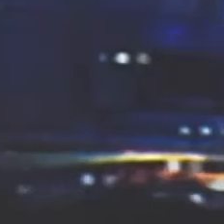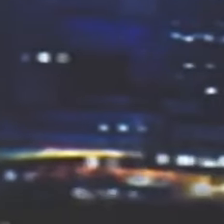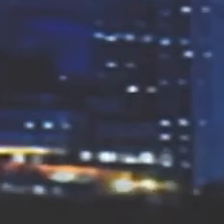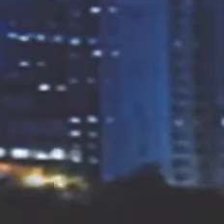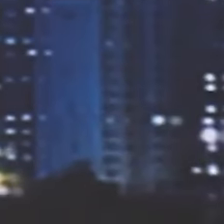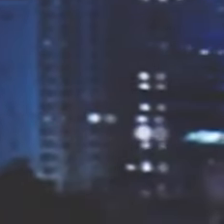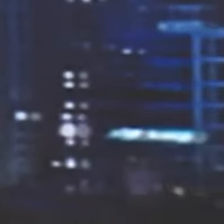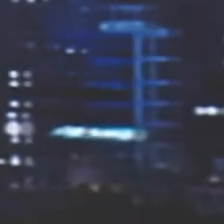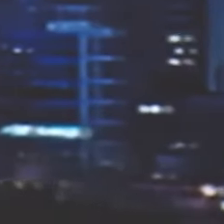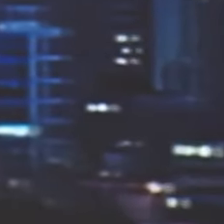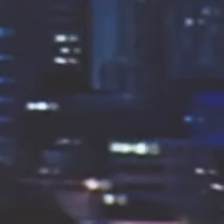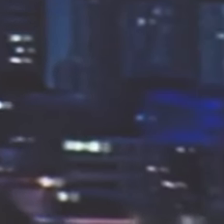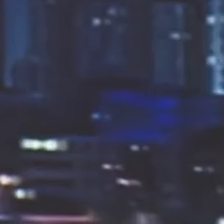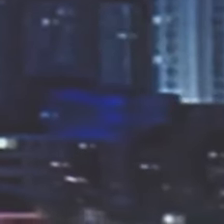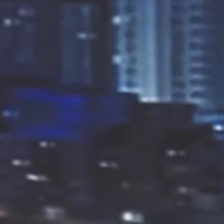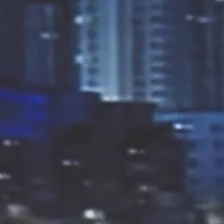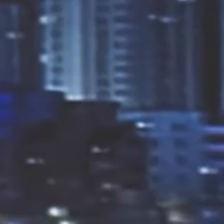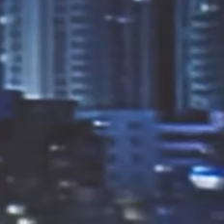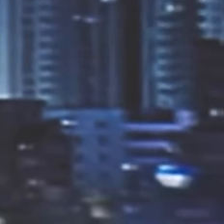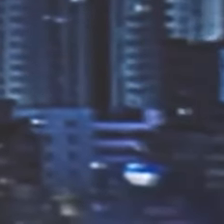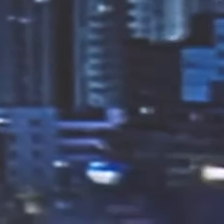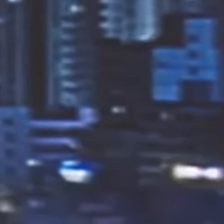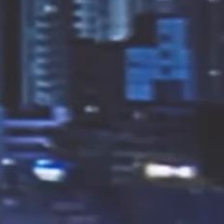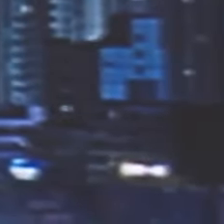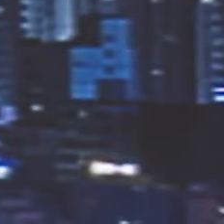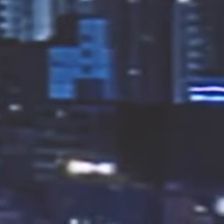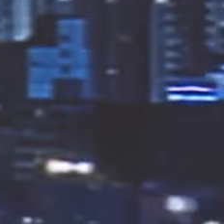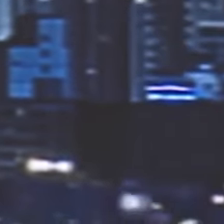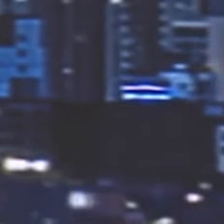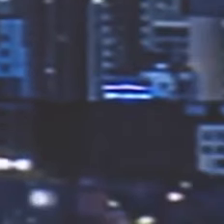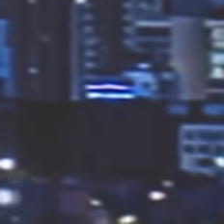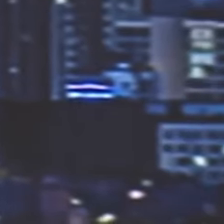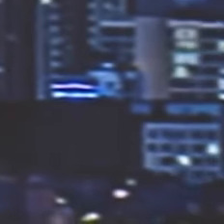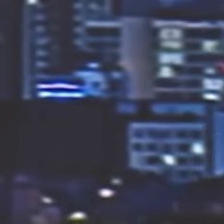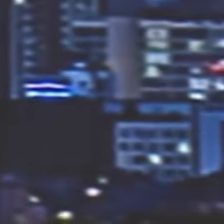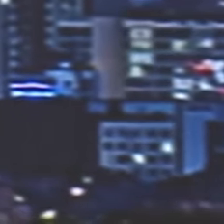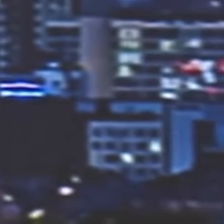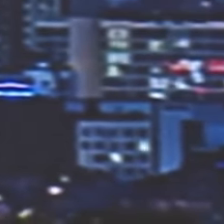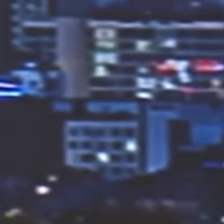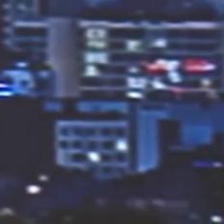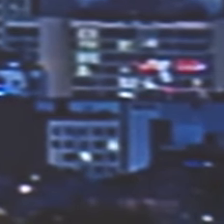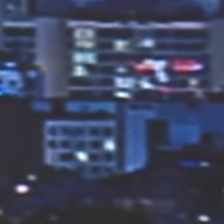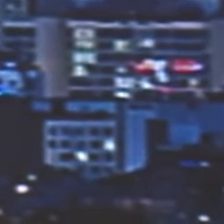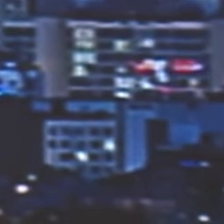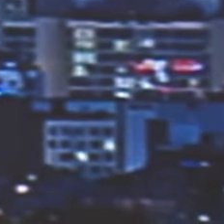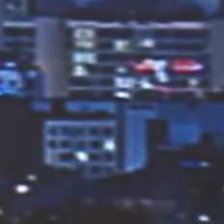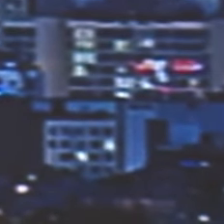JTBC 뉴스를 시청해주신 여러분 고맙습니다. 저희는 저녁 6시 50분 뉴스룸에서 뵙겠습니다.